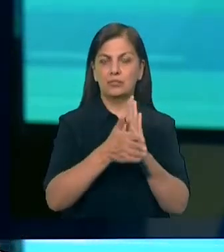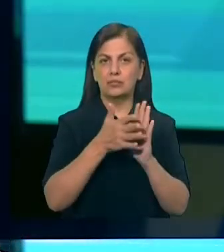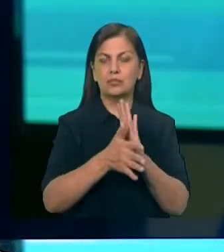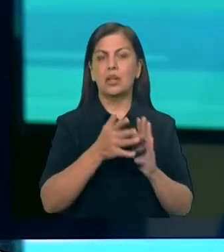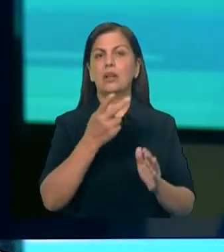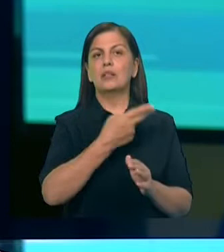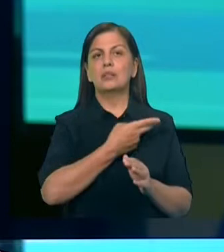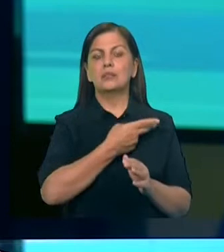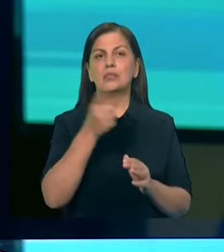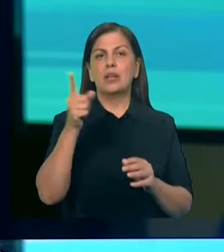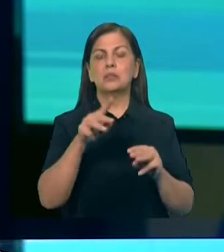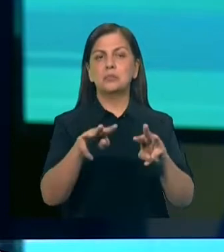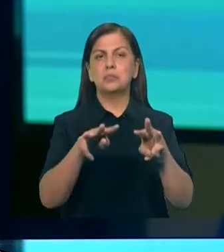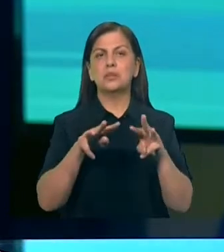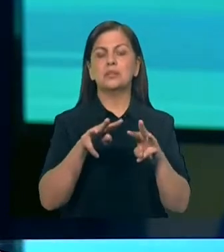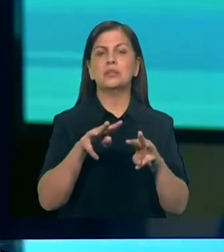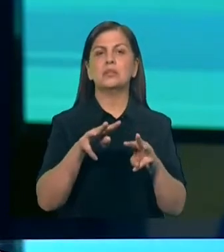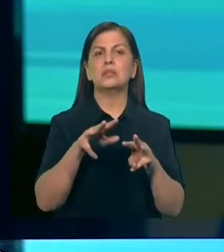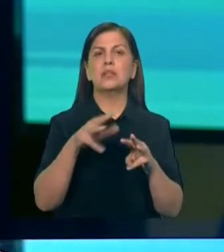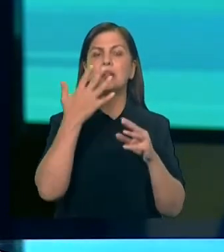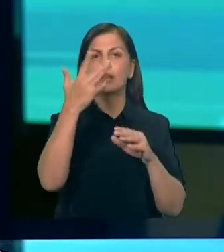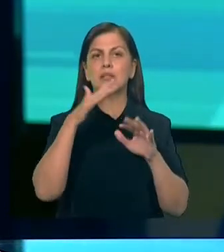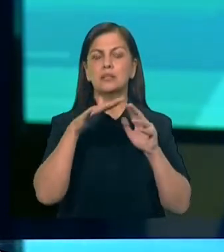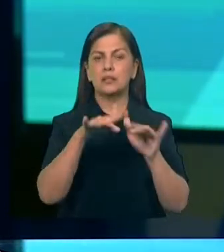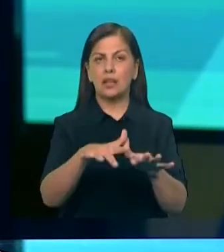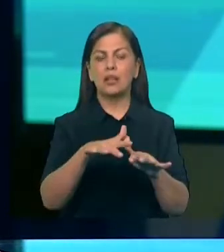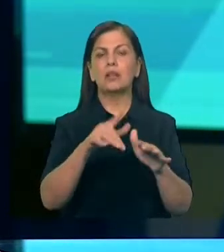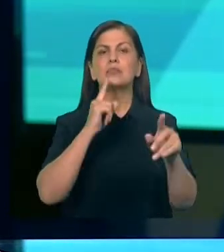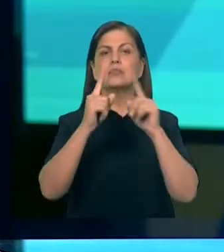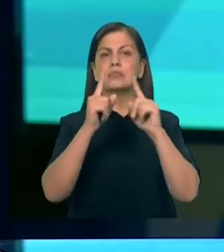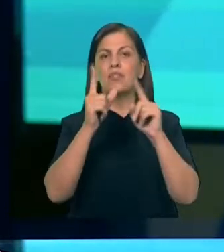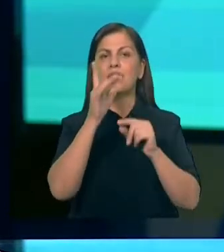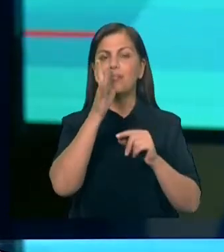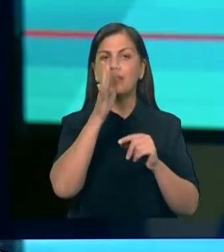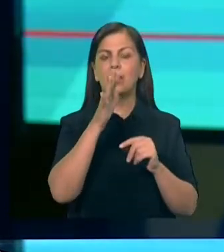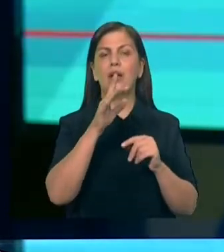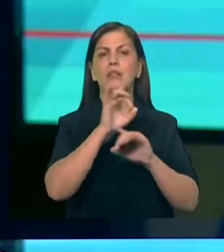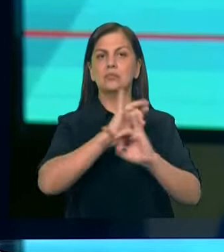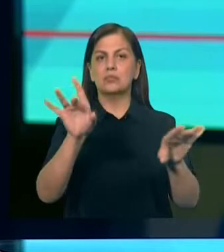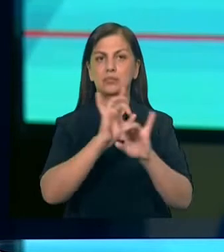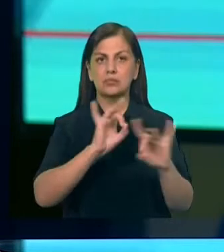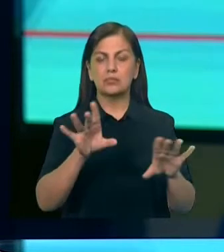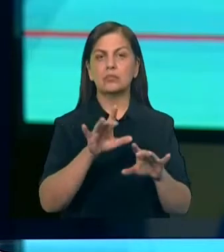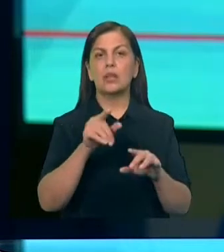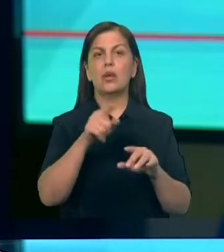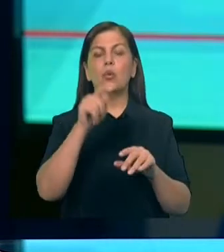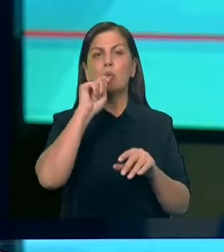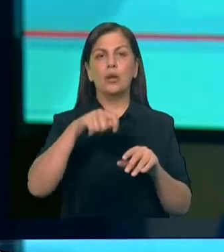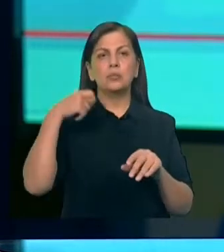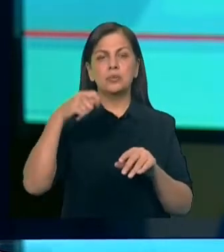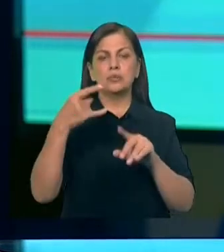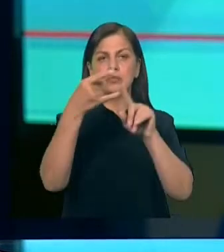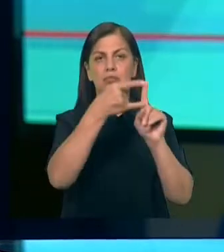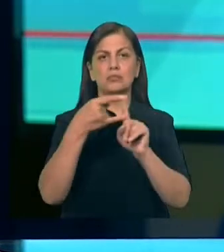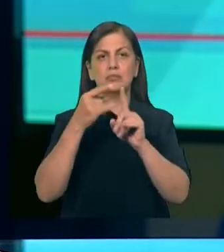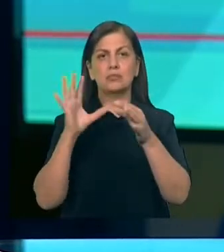Latviyanın paytaxtı Riqada keçirilən 3 dəniz təşəbbüsü samitində çıxış edib. Konfransa onlayn qoşulan Ukrayna Prezidenti